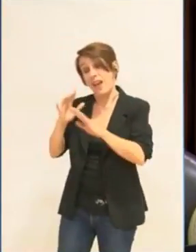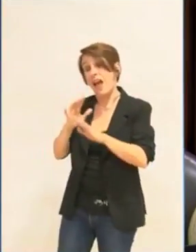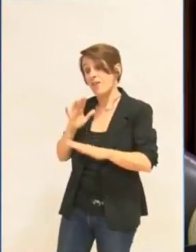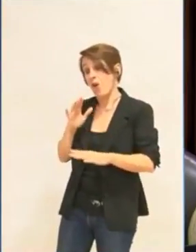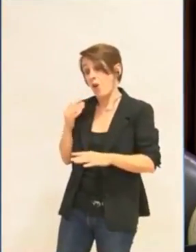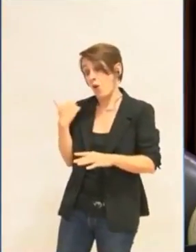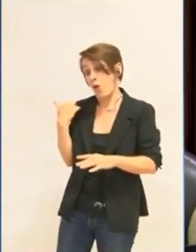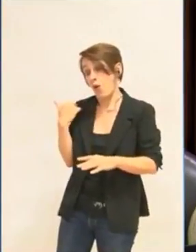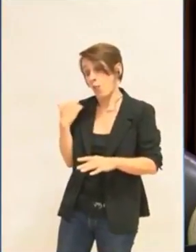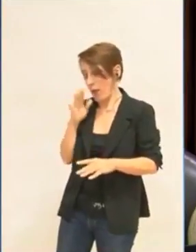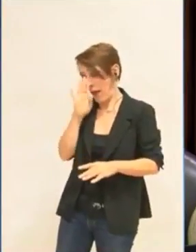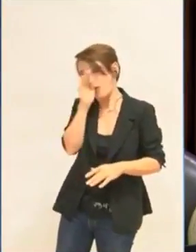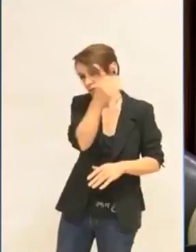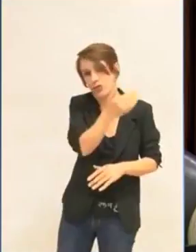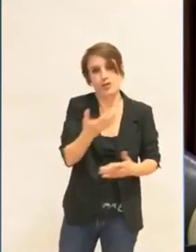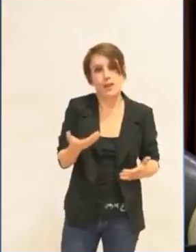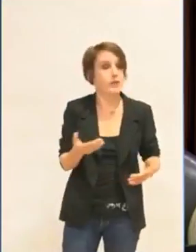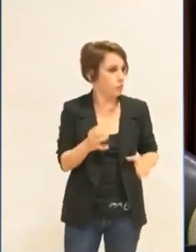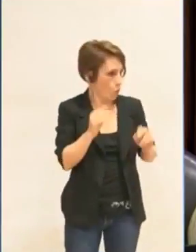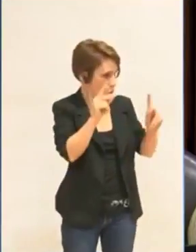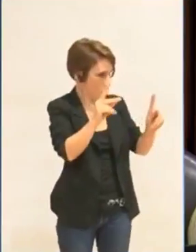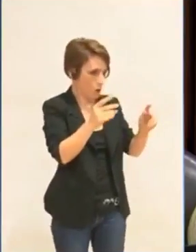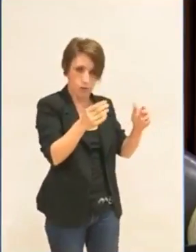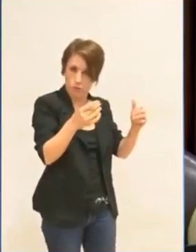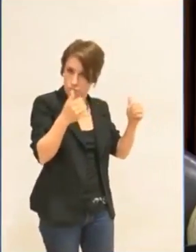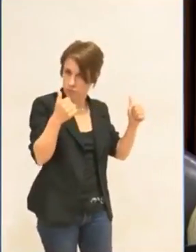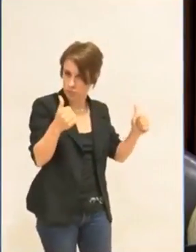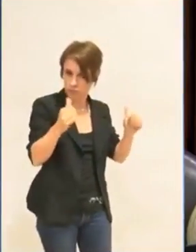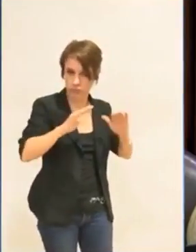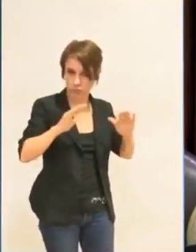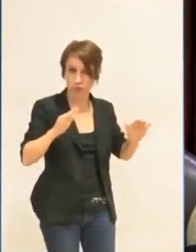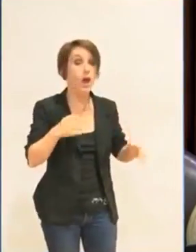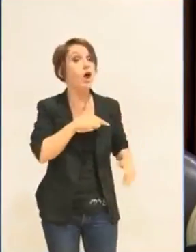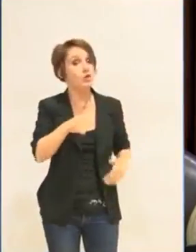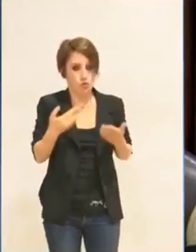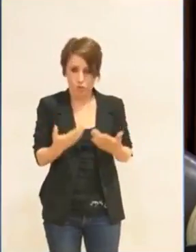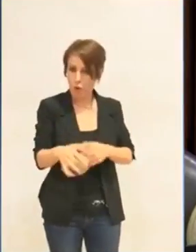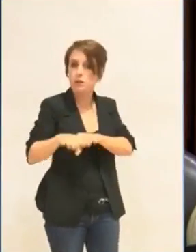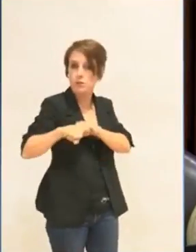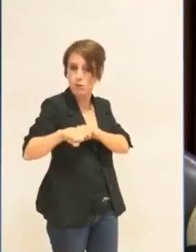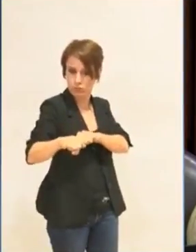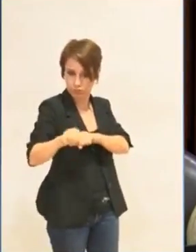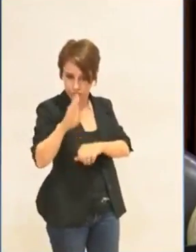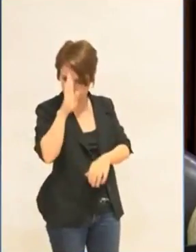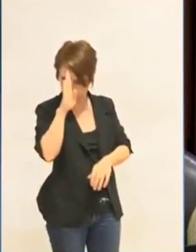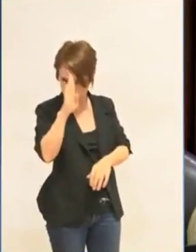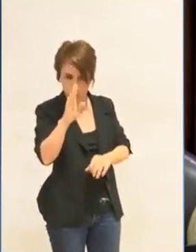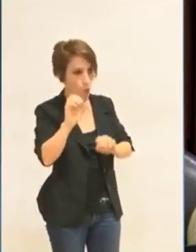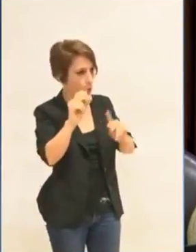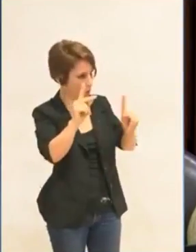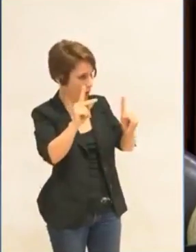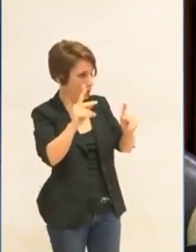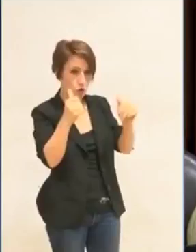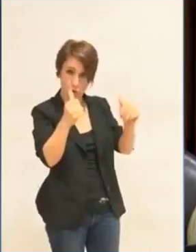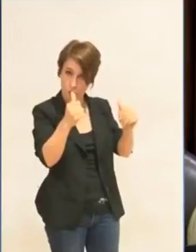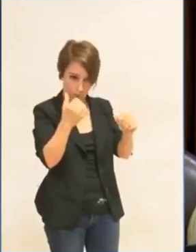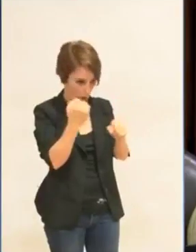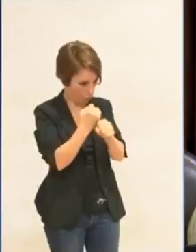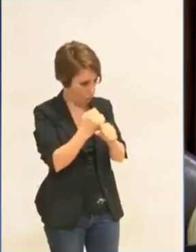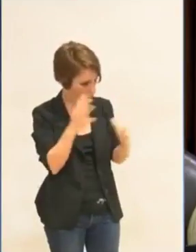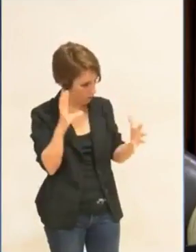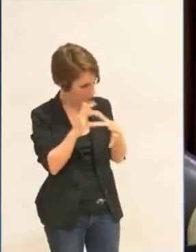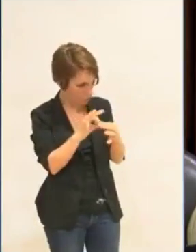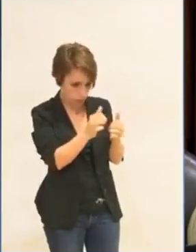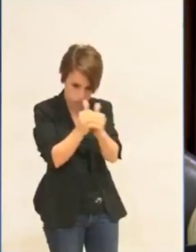restons sur une position, mais elle peut aussi se modifier dans le temps, qui est de dire, très bien, travaillons dans ce sens et voyons comment